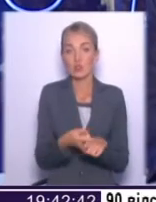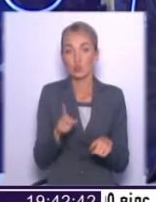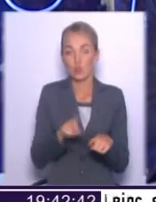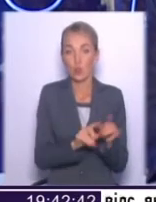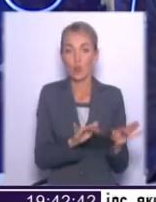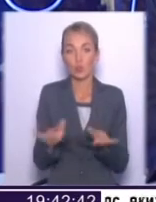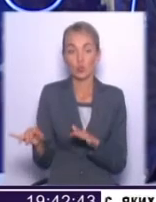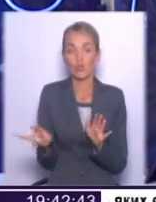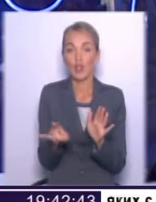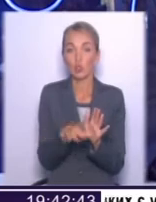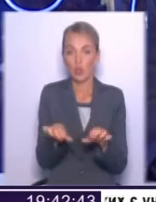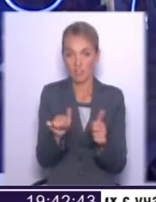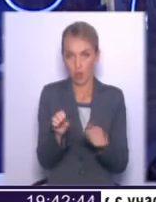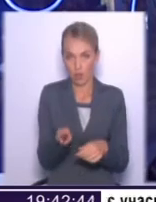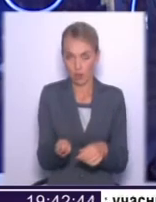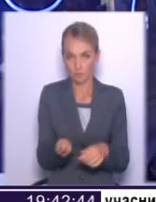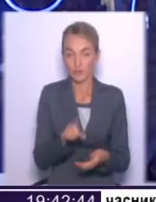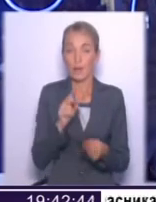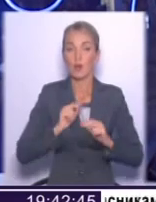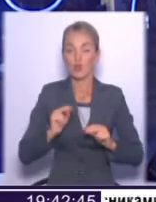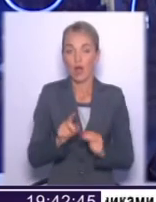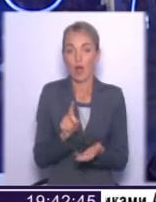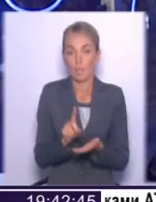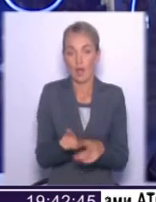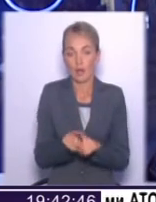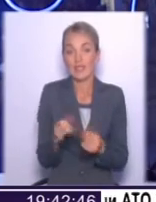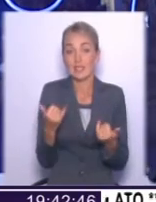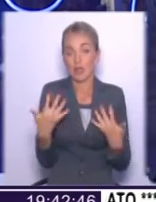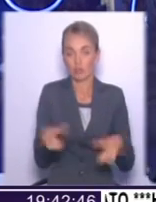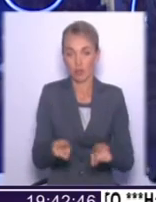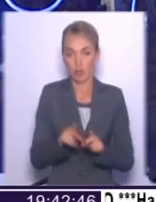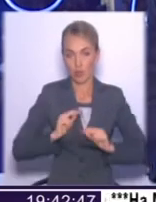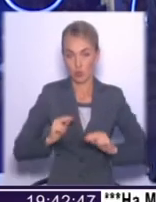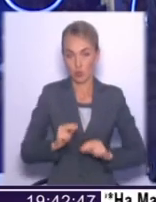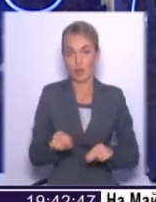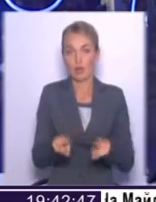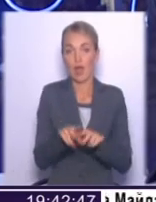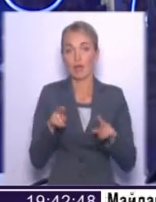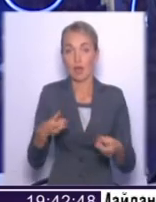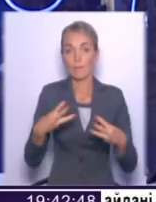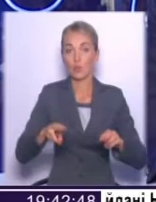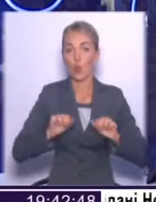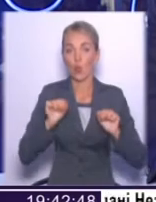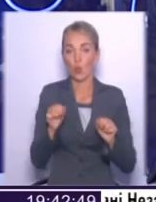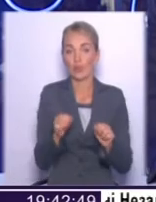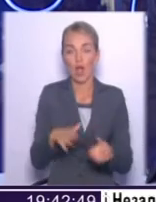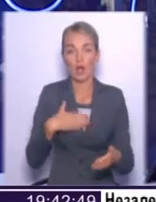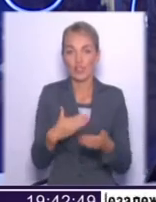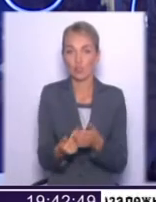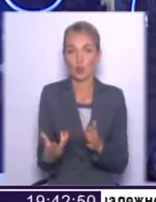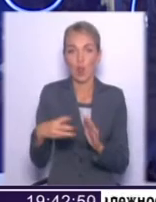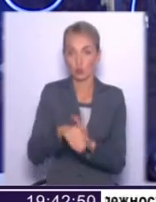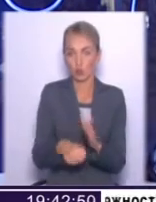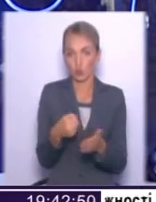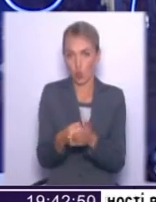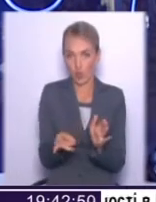електронний формат. Працювати має так, на і вже, в принципі, і зараз так працює, так як Міноборони дуже активно залучено до електронних закупівель.